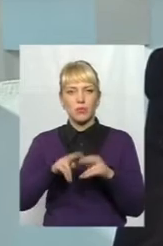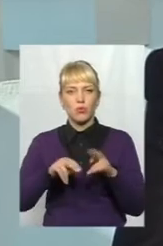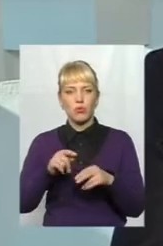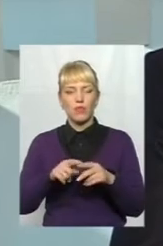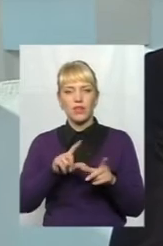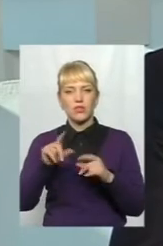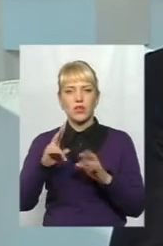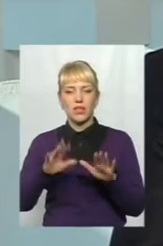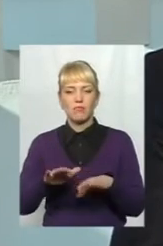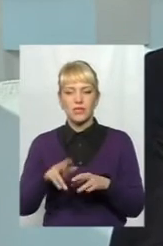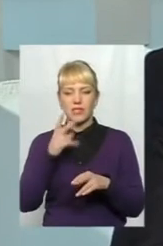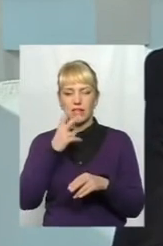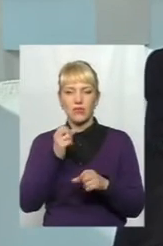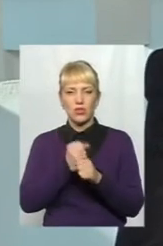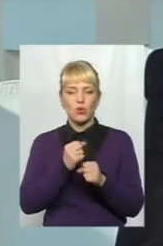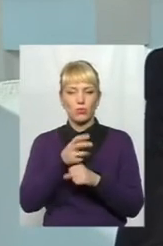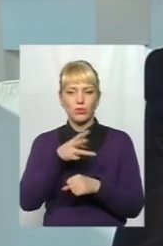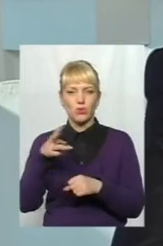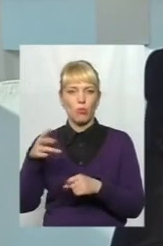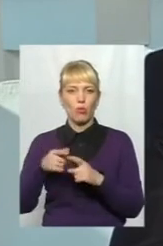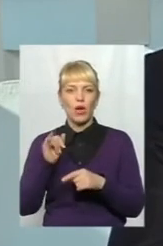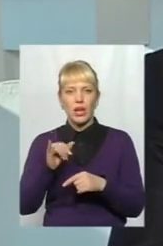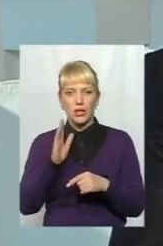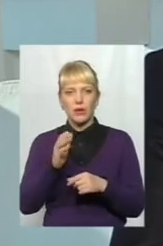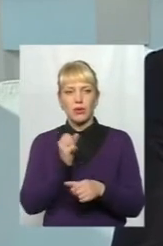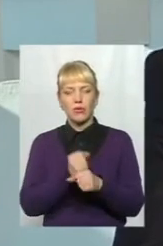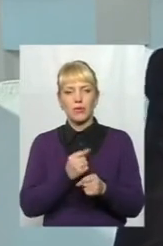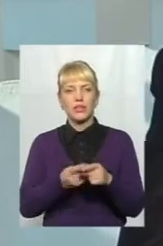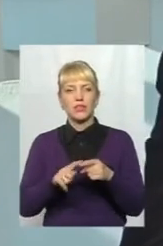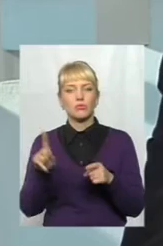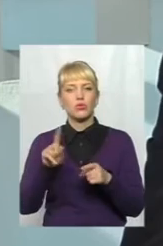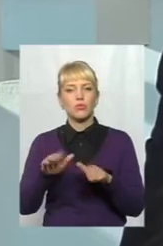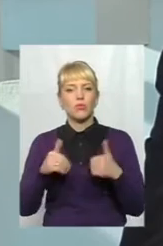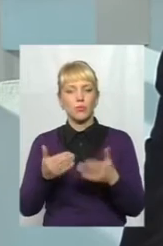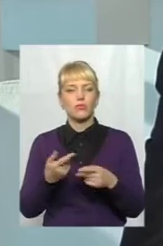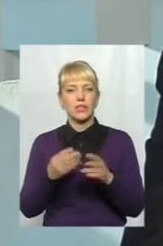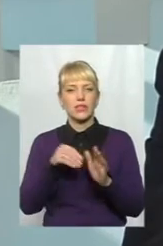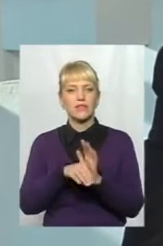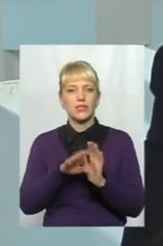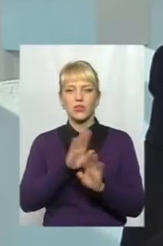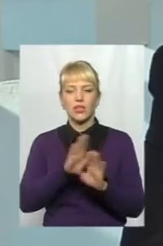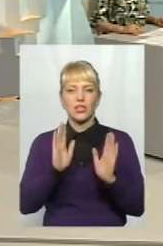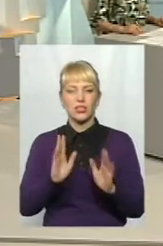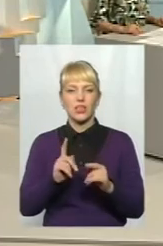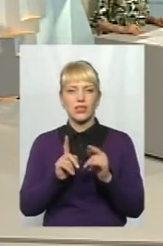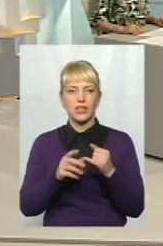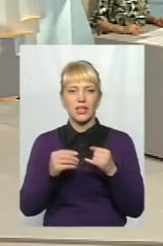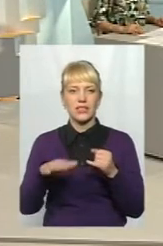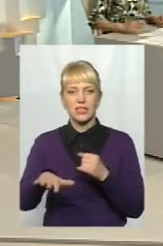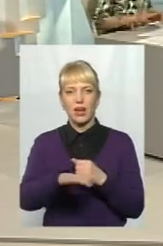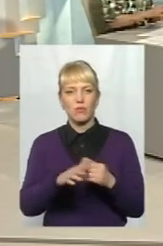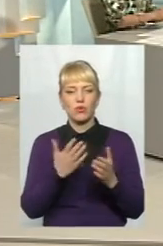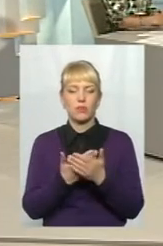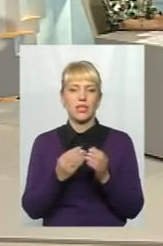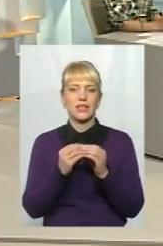дивляться, зроблять зйомку. так само потім ми будемо працювати над тим, щоб пропонувати інвестору не лише просто землю, наприклад,